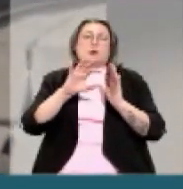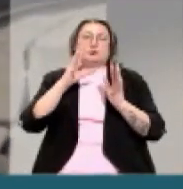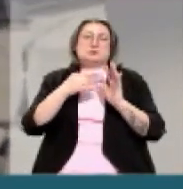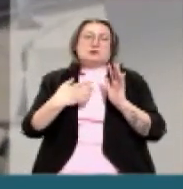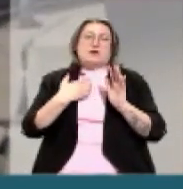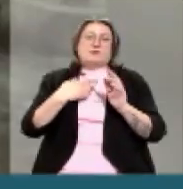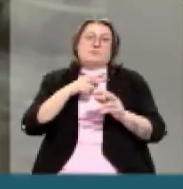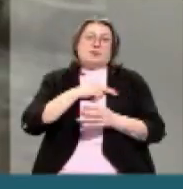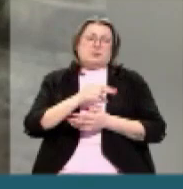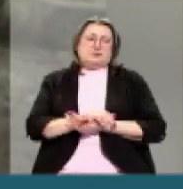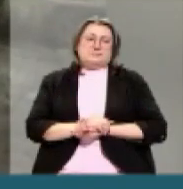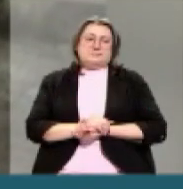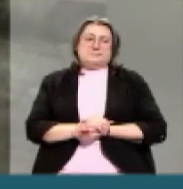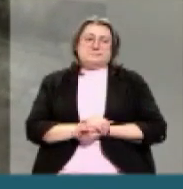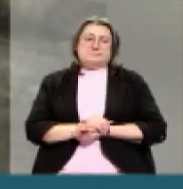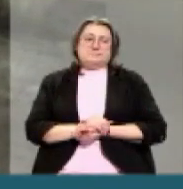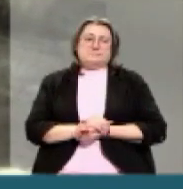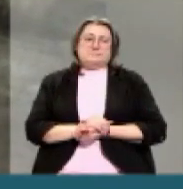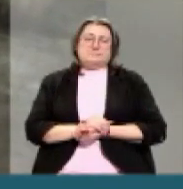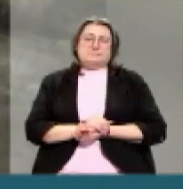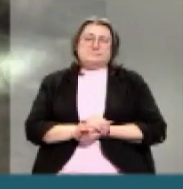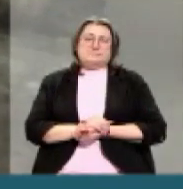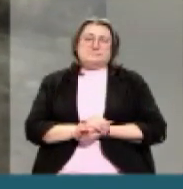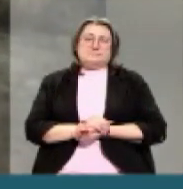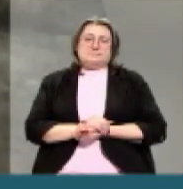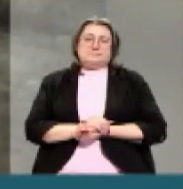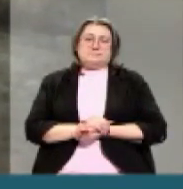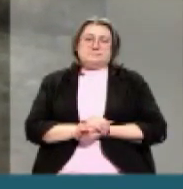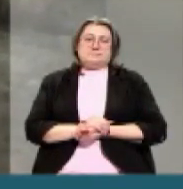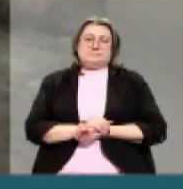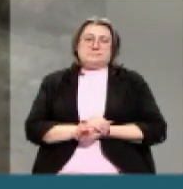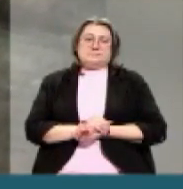страховой премии. Айдана Папанина, Алексей Руденко, телеканал «Костанай».